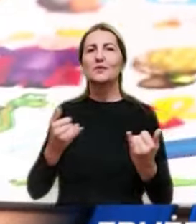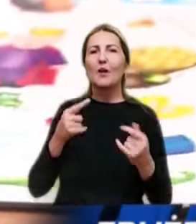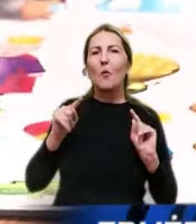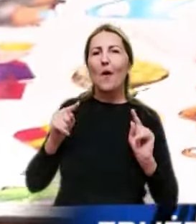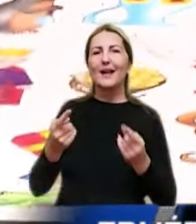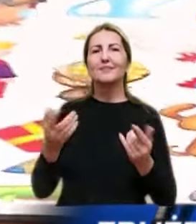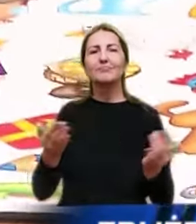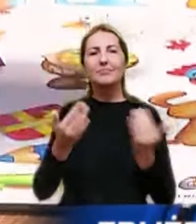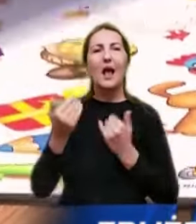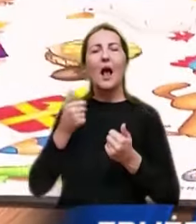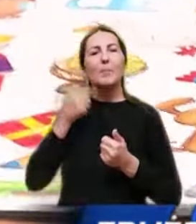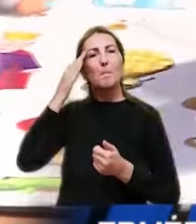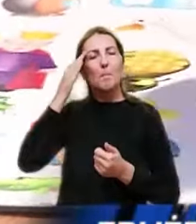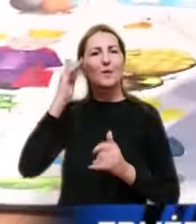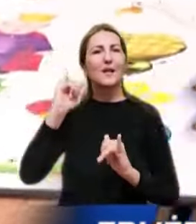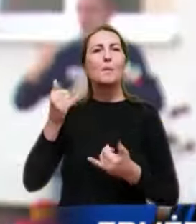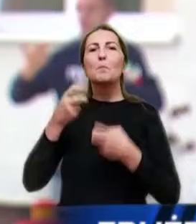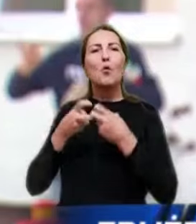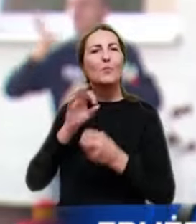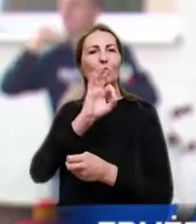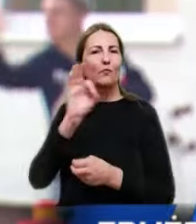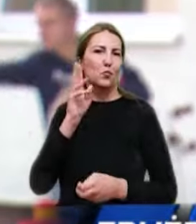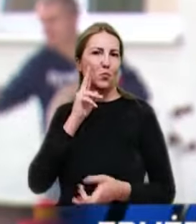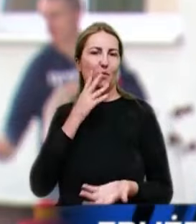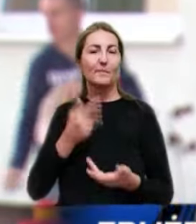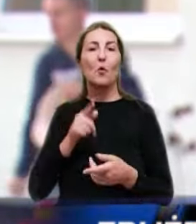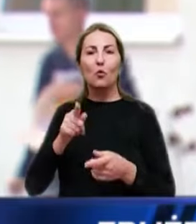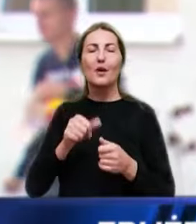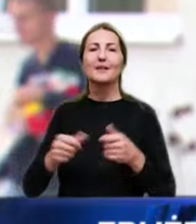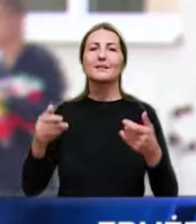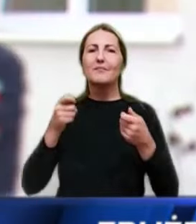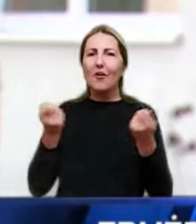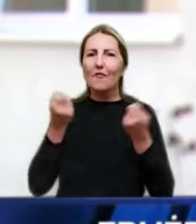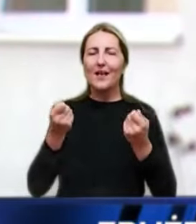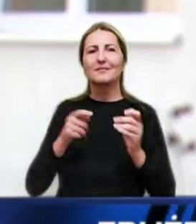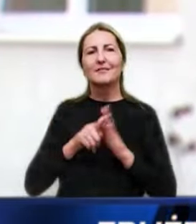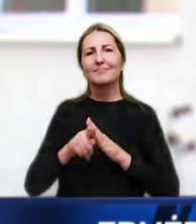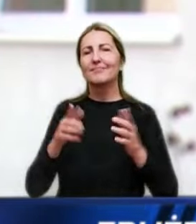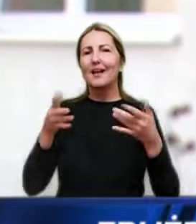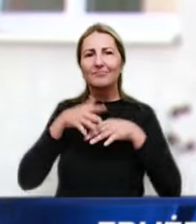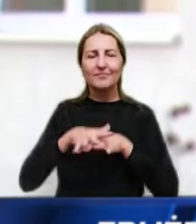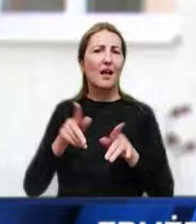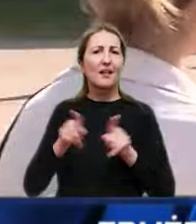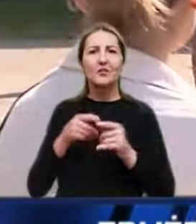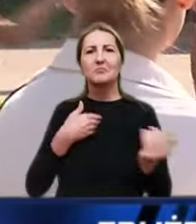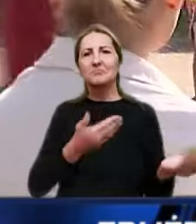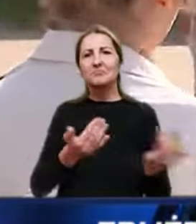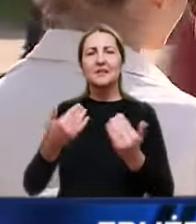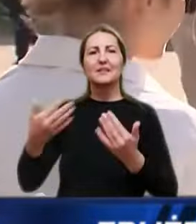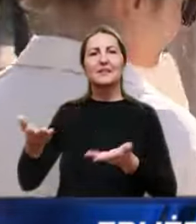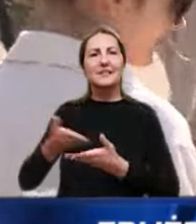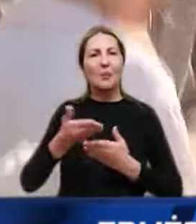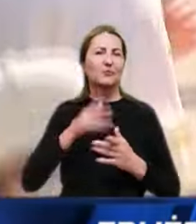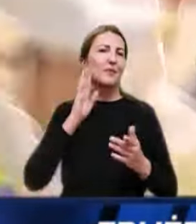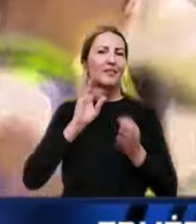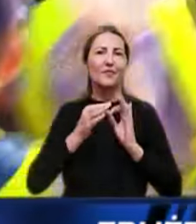osób niesłyszących. To też jest taki festyn integracyjny, bo zapraszamy dzieci z zewnątrz przedszkola, żeby też mogły poznać, zobaczyć jak